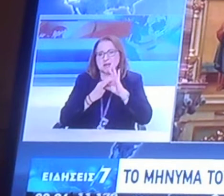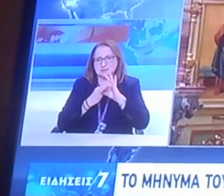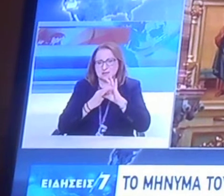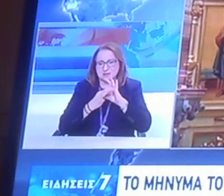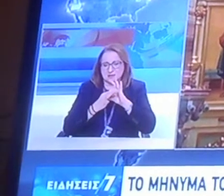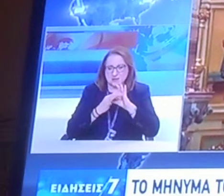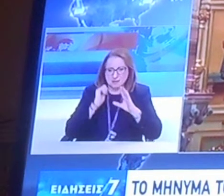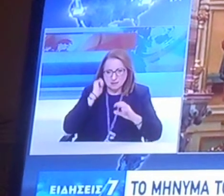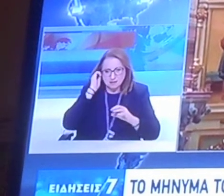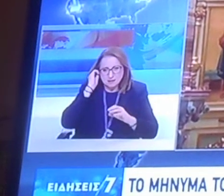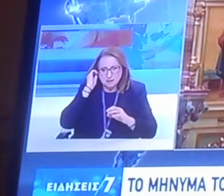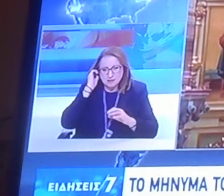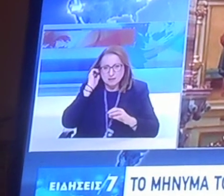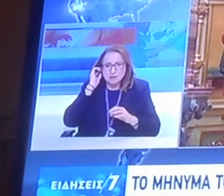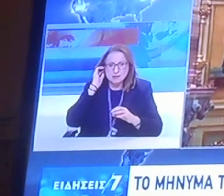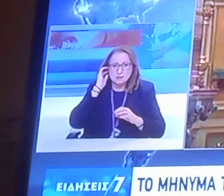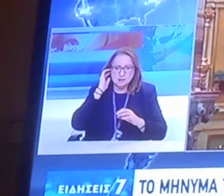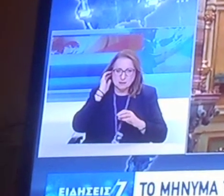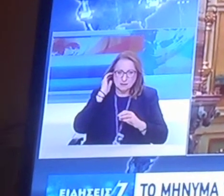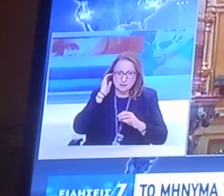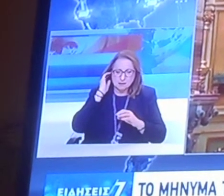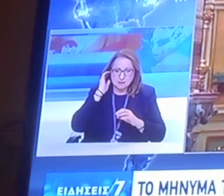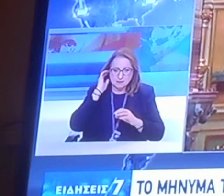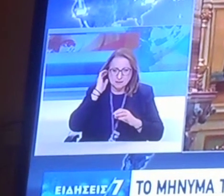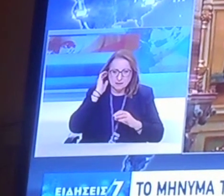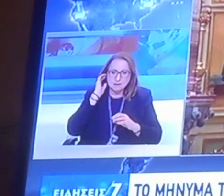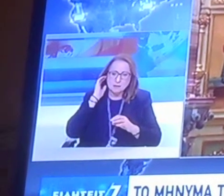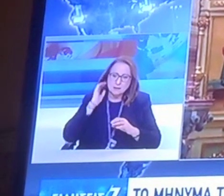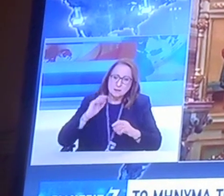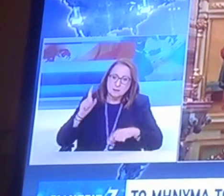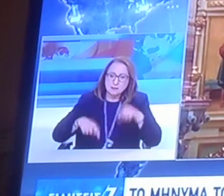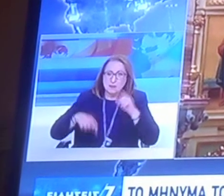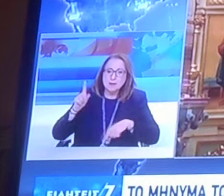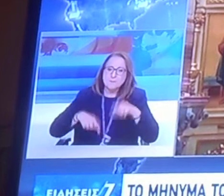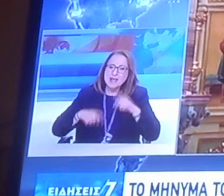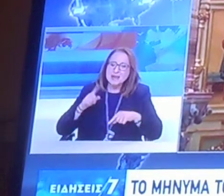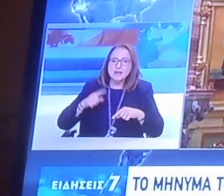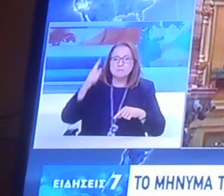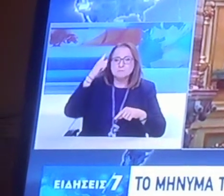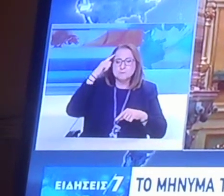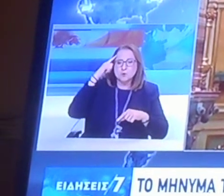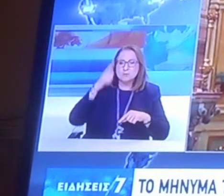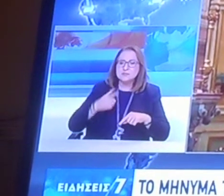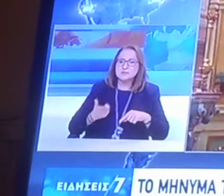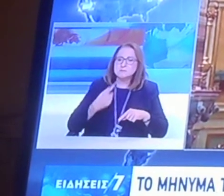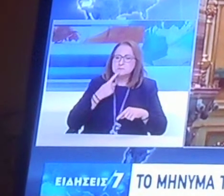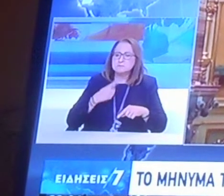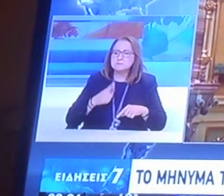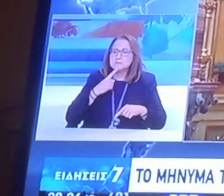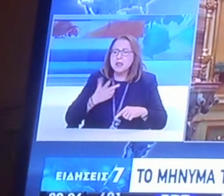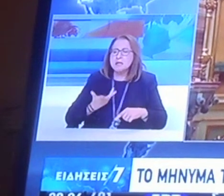εσάς αισθάνθηκαν ότι με τα δραστικά αυτά μέτρα υποτιμάται ή θίγεται η